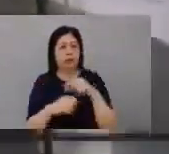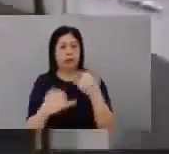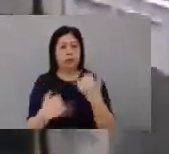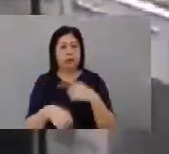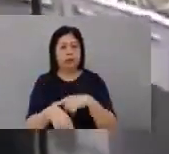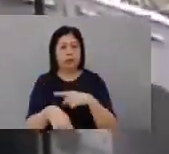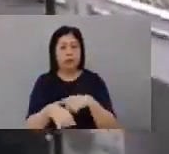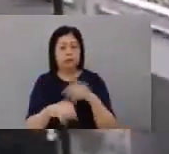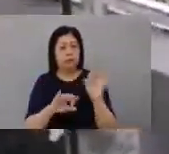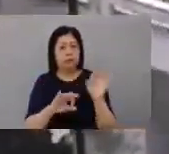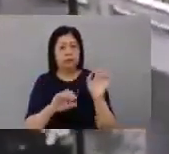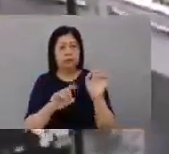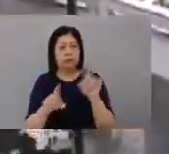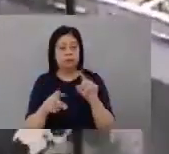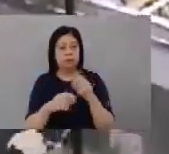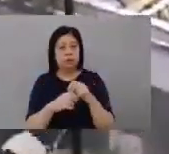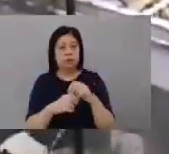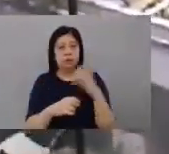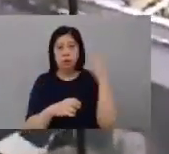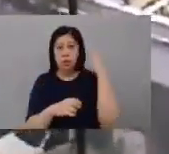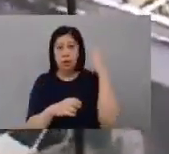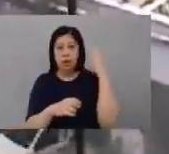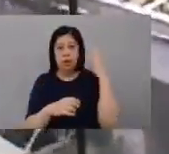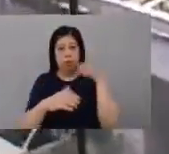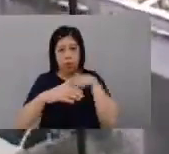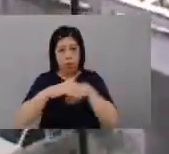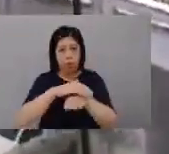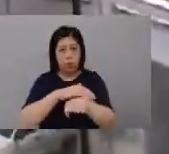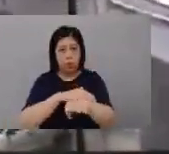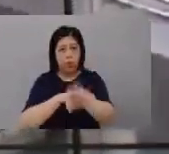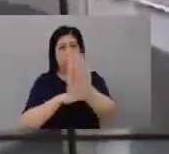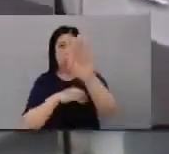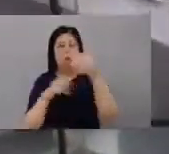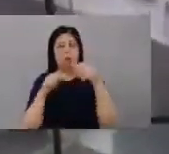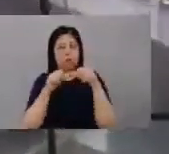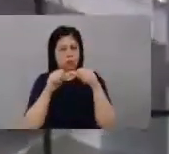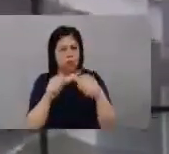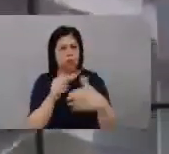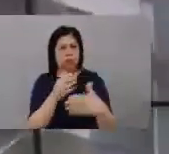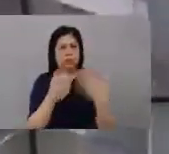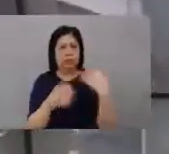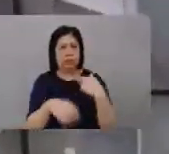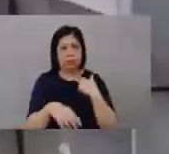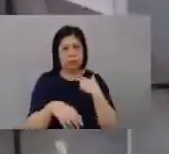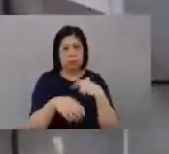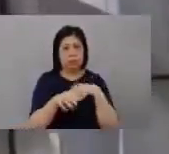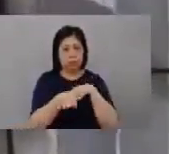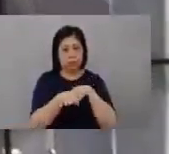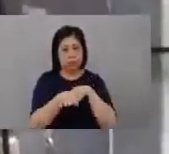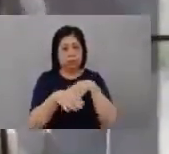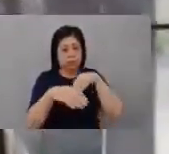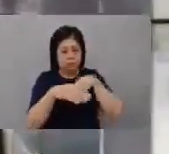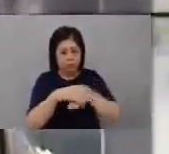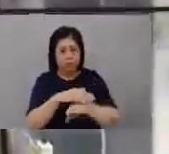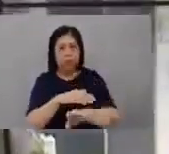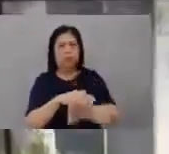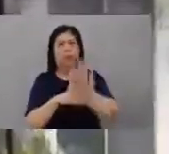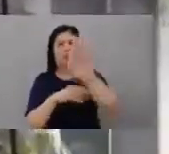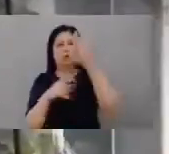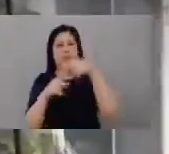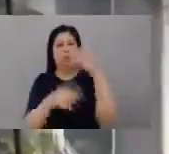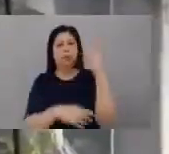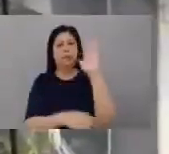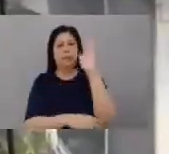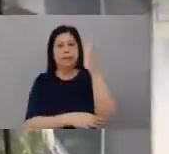Luzon Expressway. Yung mga kumakanan papunta ng EDSA, tuloy-tuloy naman. Pero bago kumakanan kasi dahil nagahati yung mga